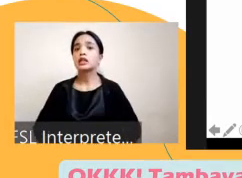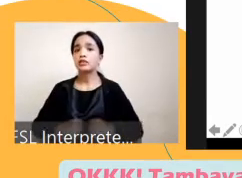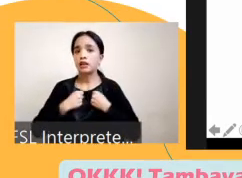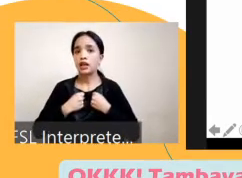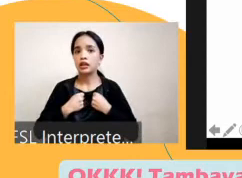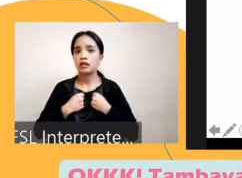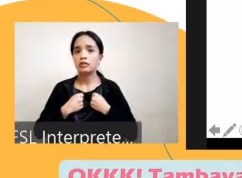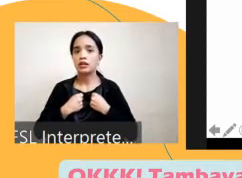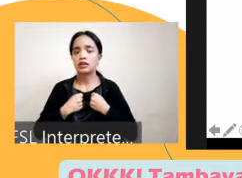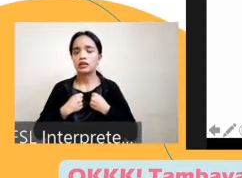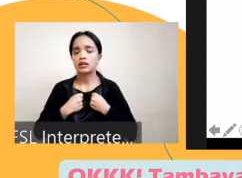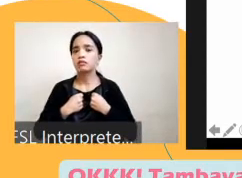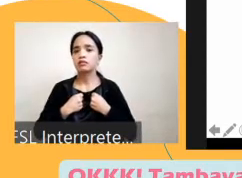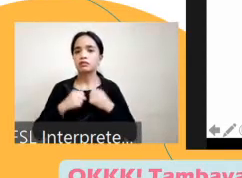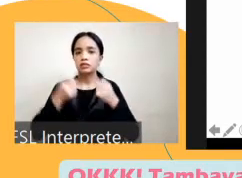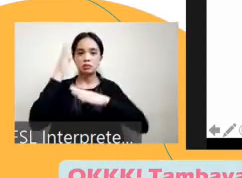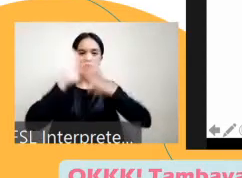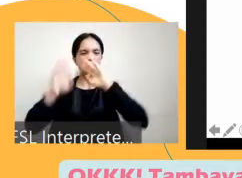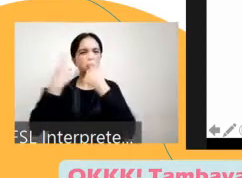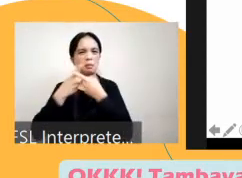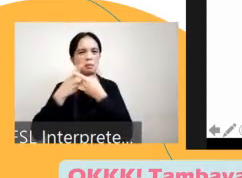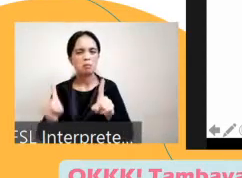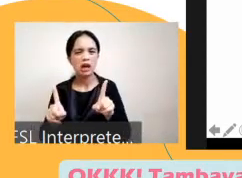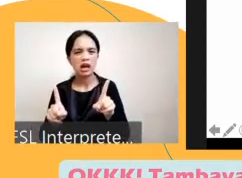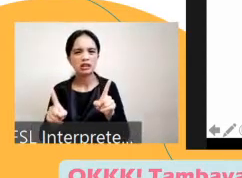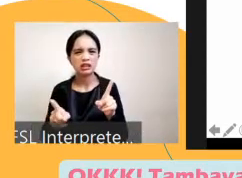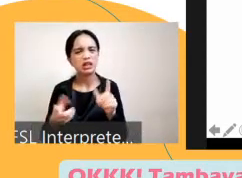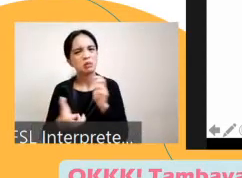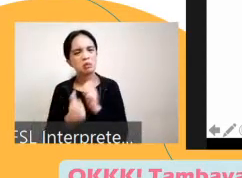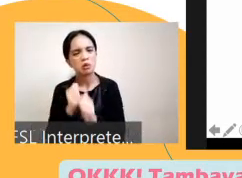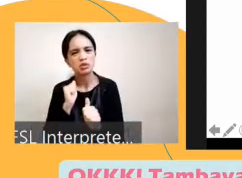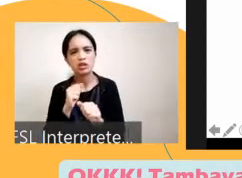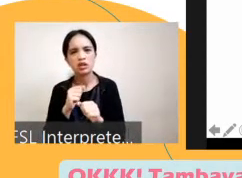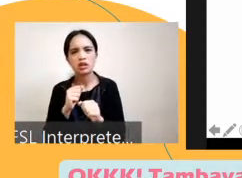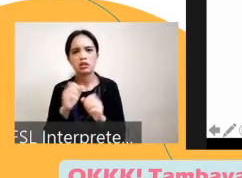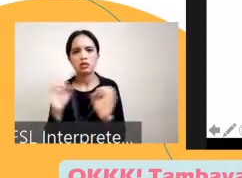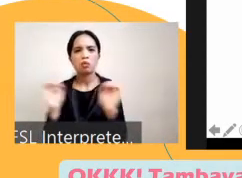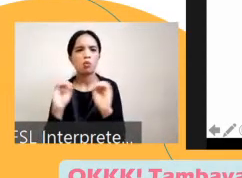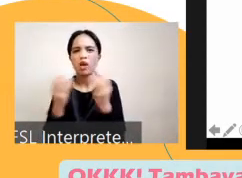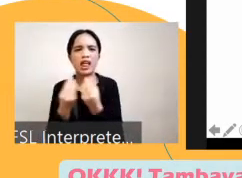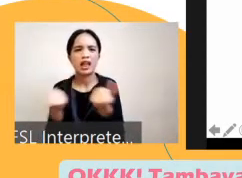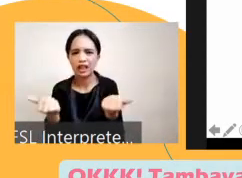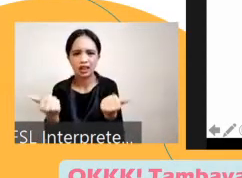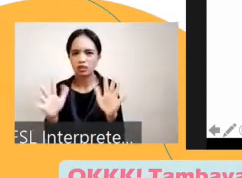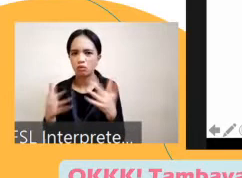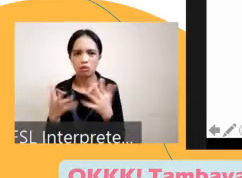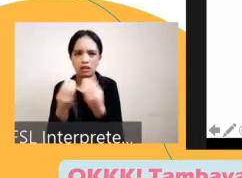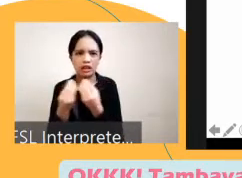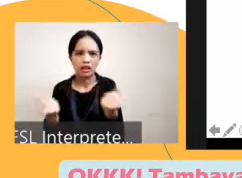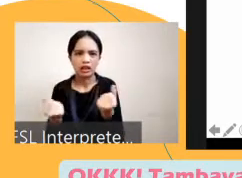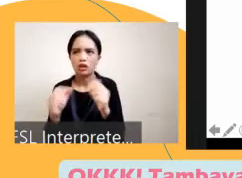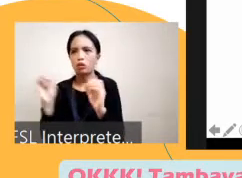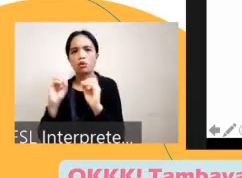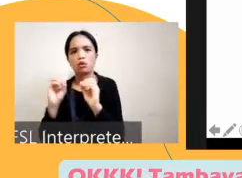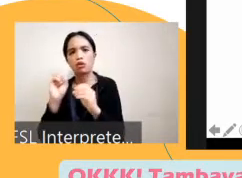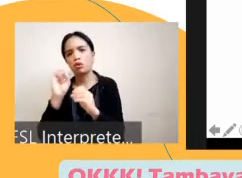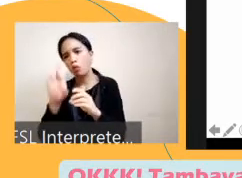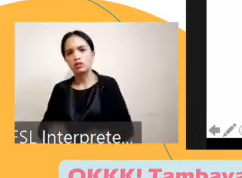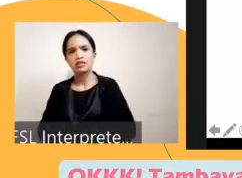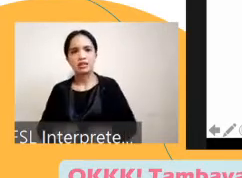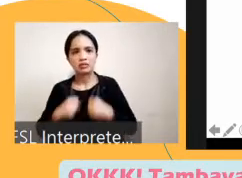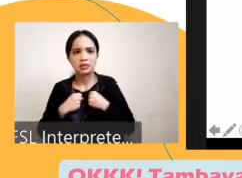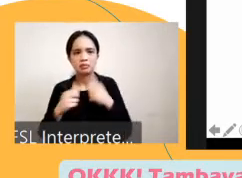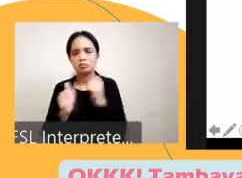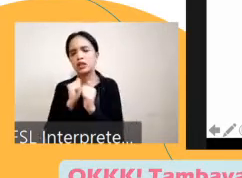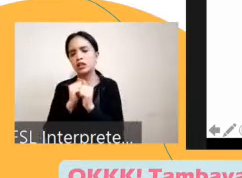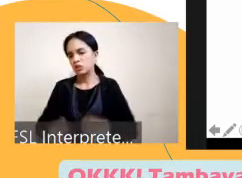problema, ngunit kadalasan ay walang paghilom o yung tinatawag na survive. Yung nagsusurvive lang